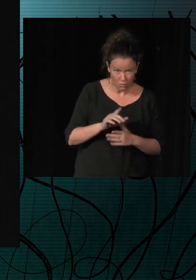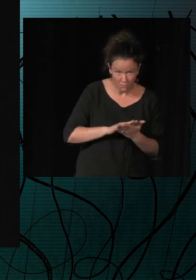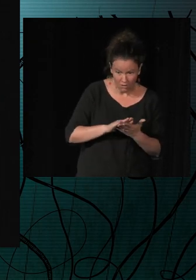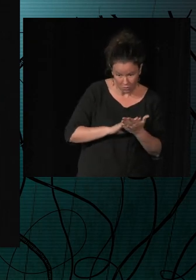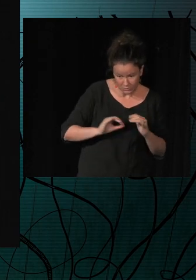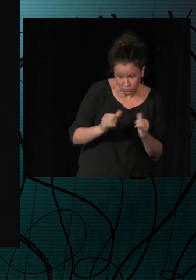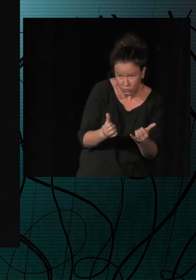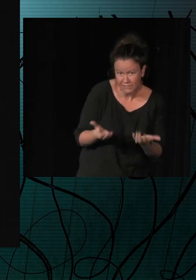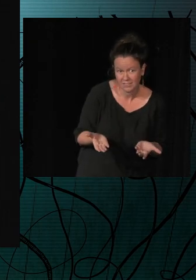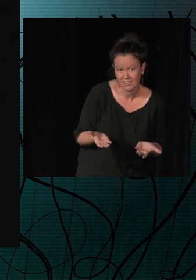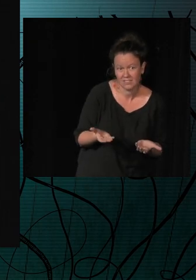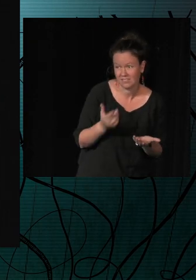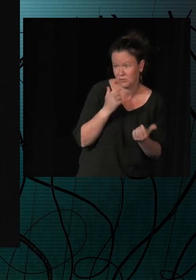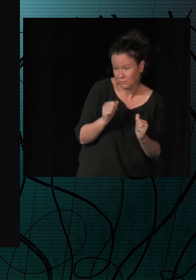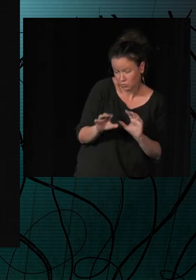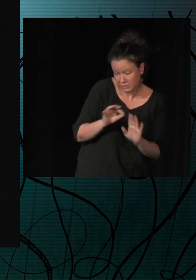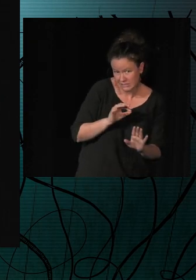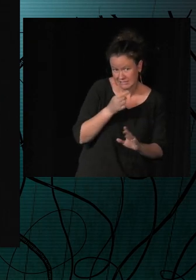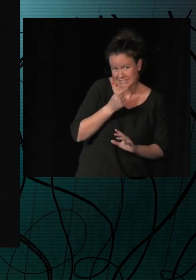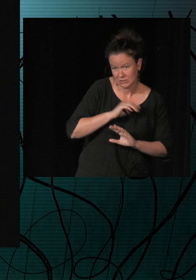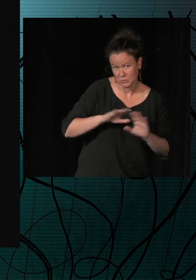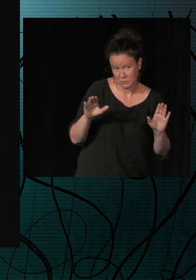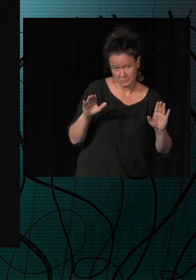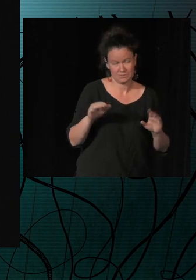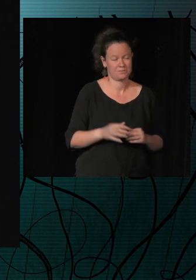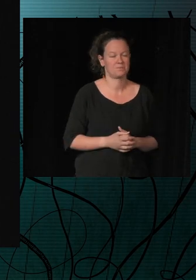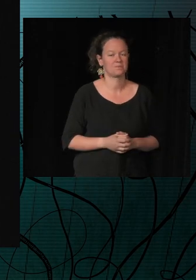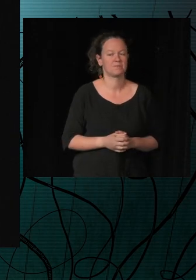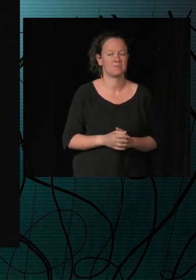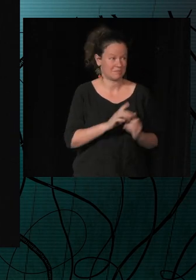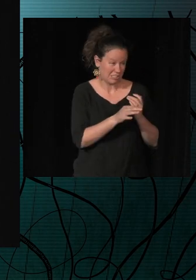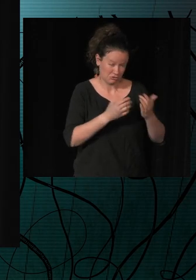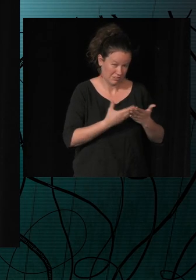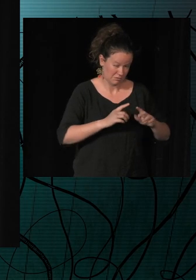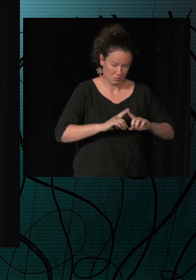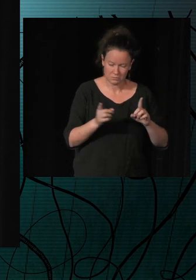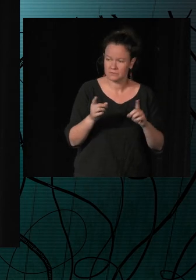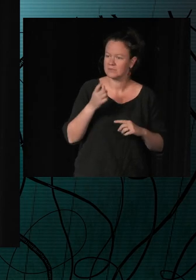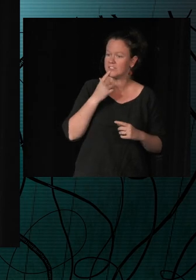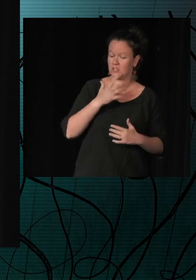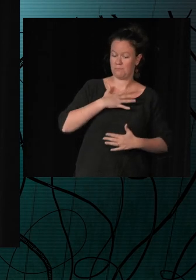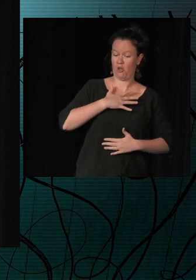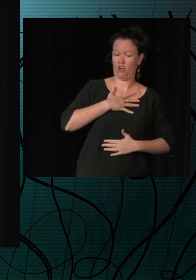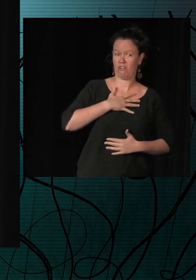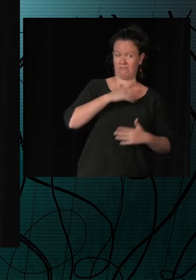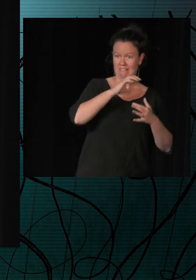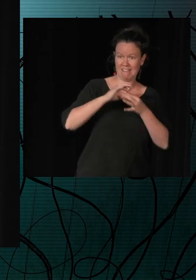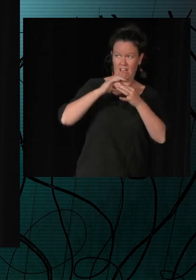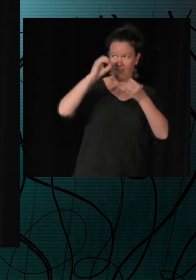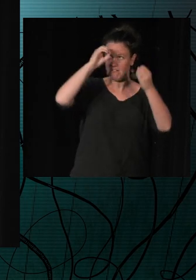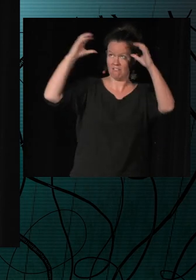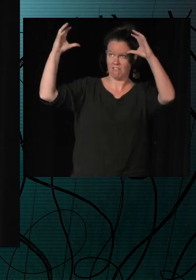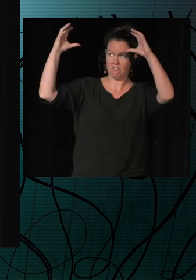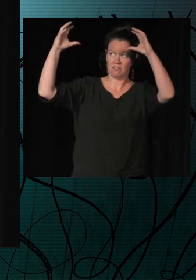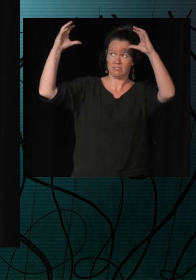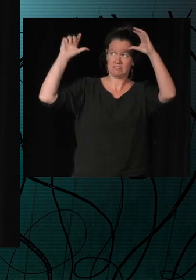on triche en fait ça veut dire que le rapport à la peur si je te suis est conditionné à l'idée qu'on se fait du jeu avant même d'y jouer en fait bah parfois oui